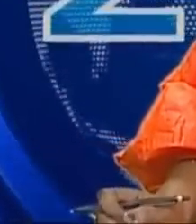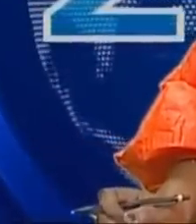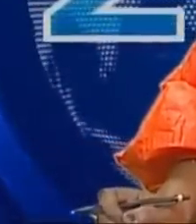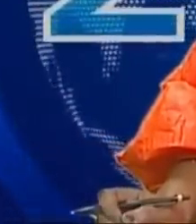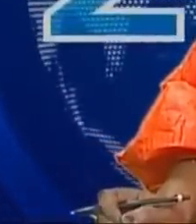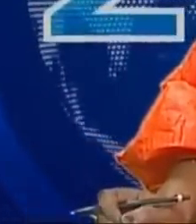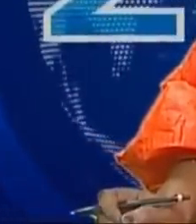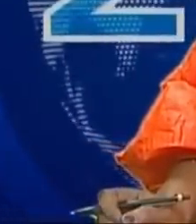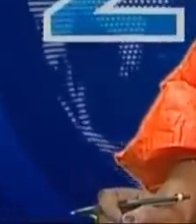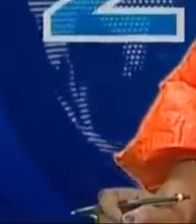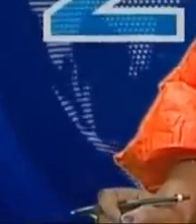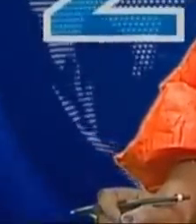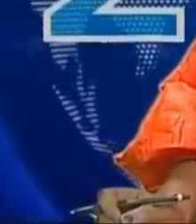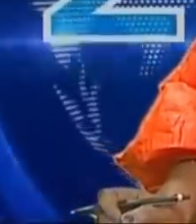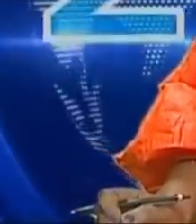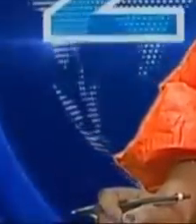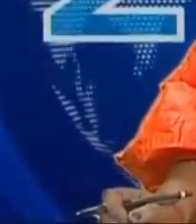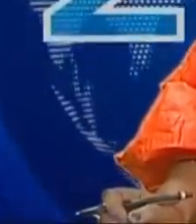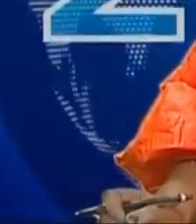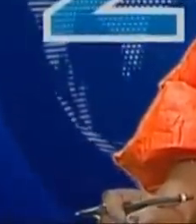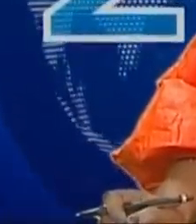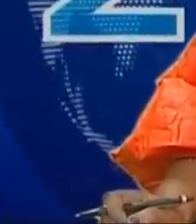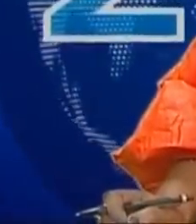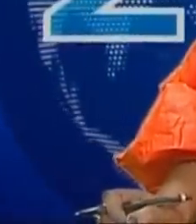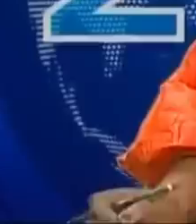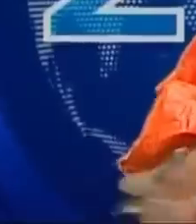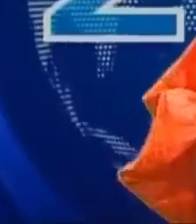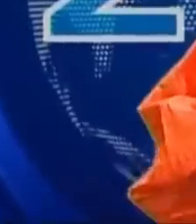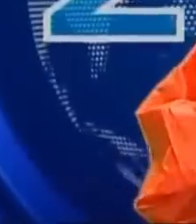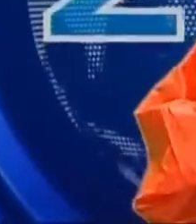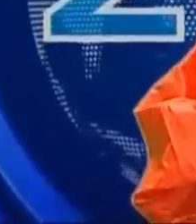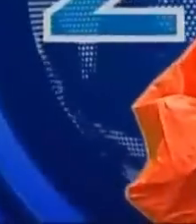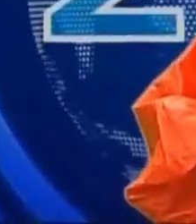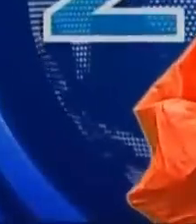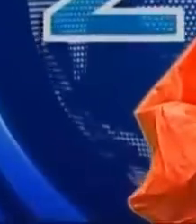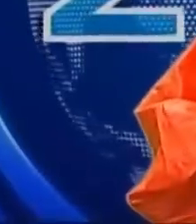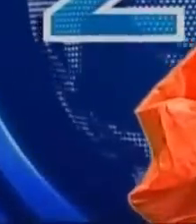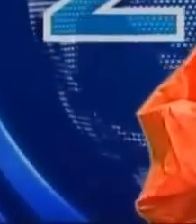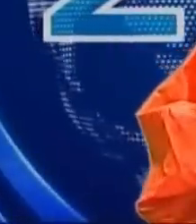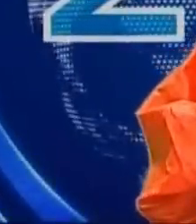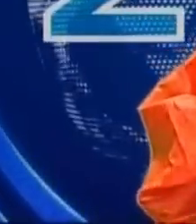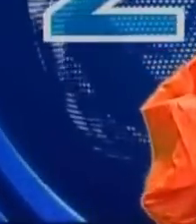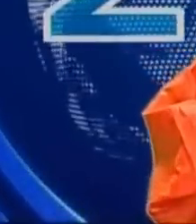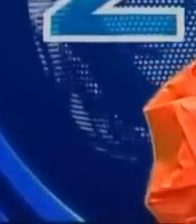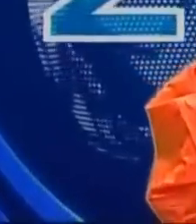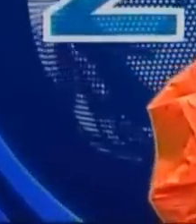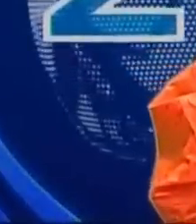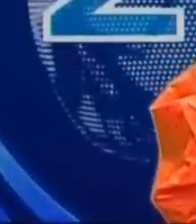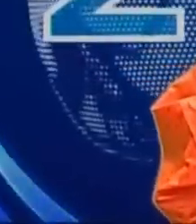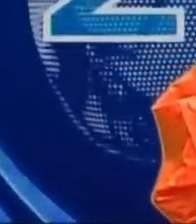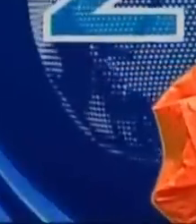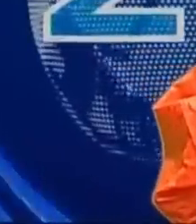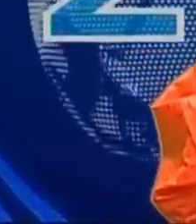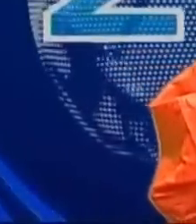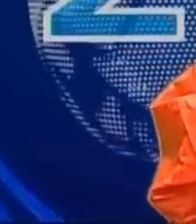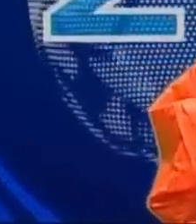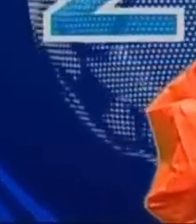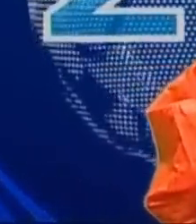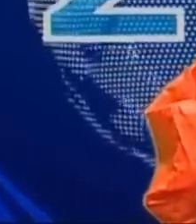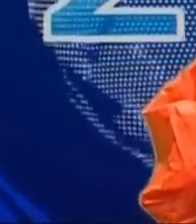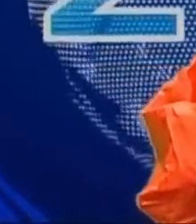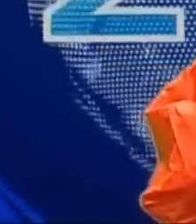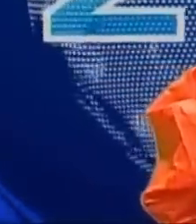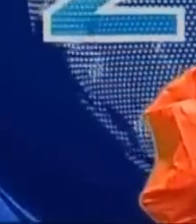Kinshasa, Godin Poy a été défenestré ce vendredi. La plénière qui lui avait accordé 48 heures pour présenter ses moyens de défense a fini